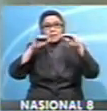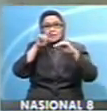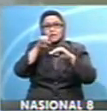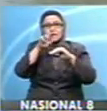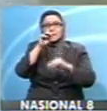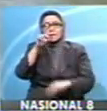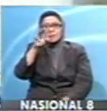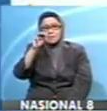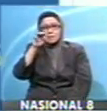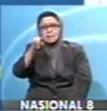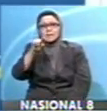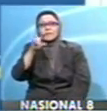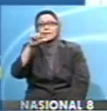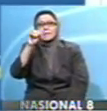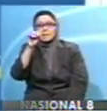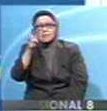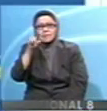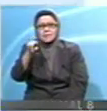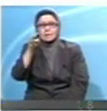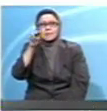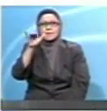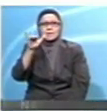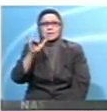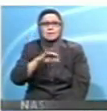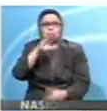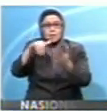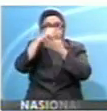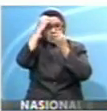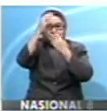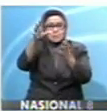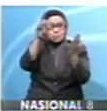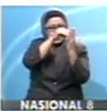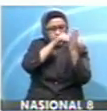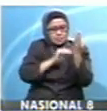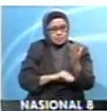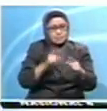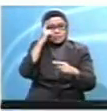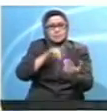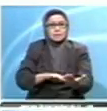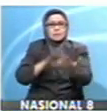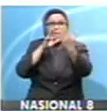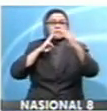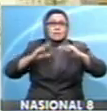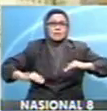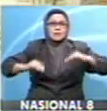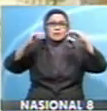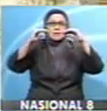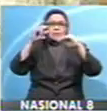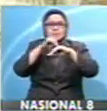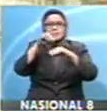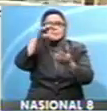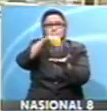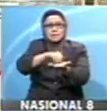www.portalbanjir.mkm.gov.m segala maklumat disediakan adalah panduan dalam menghadapi banjir di kawasan anda